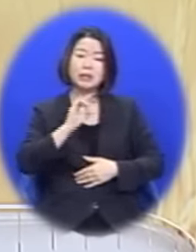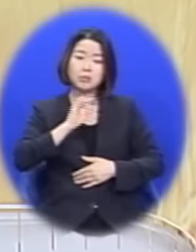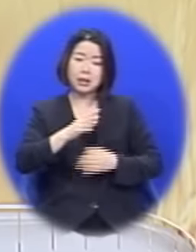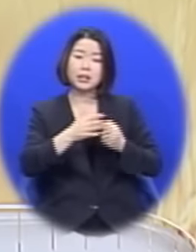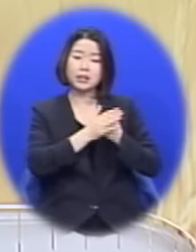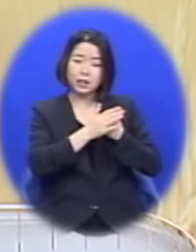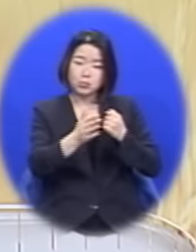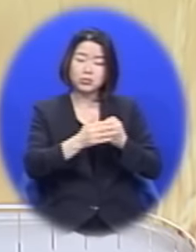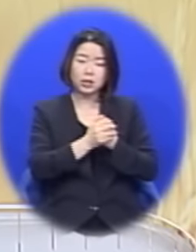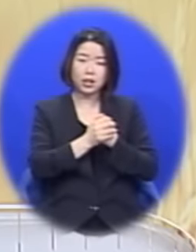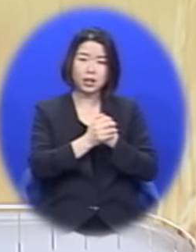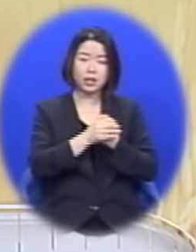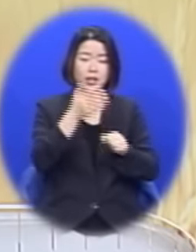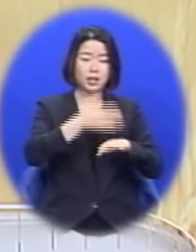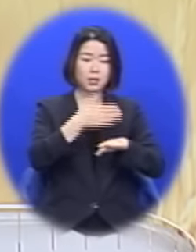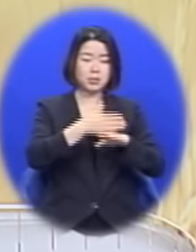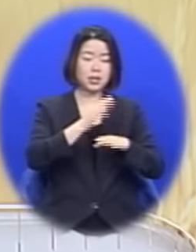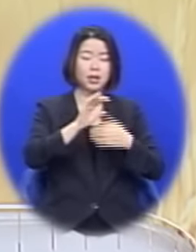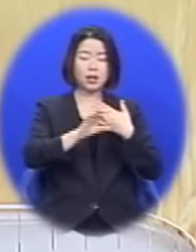아닙니다.